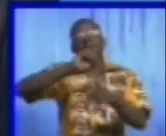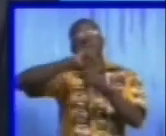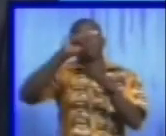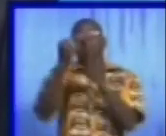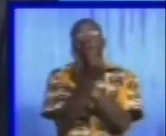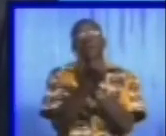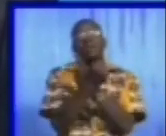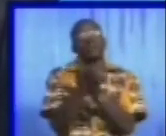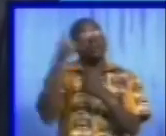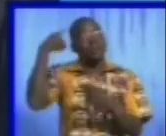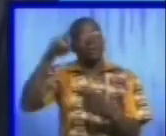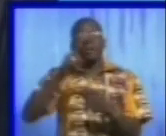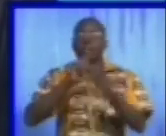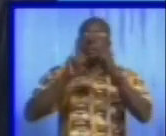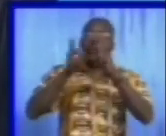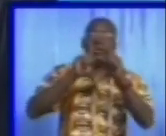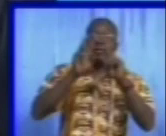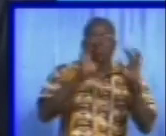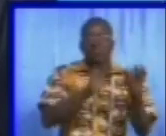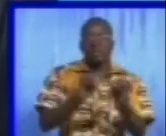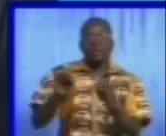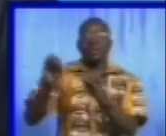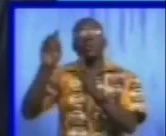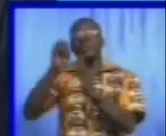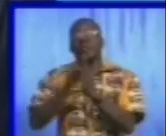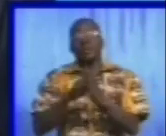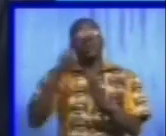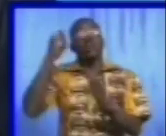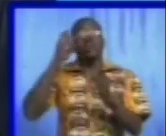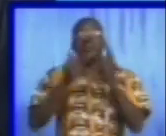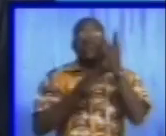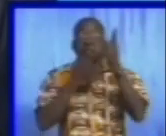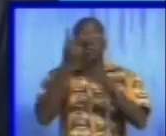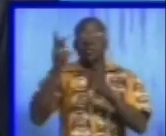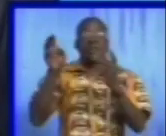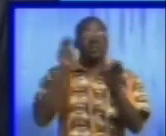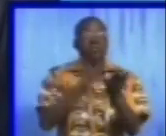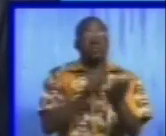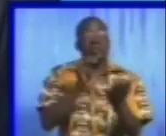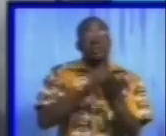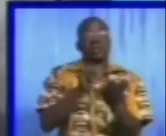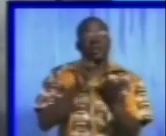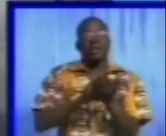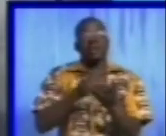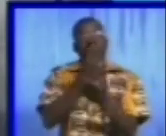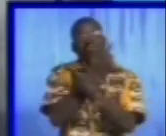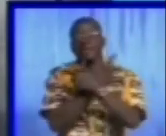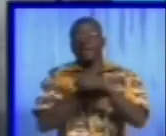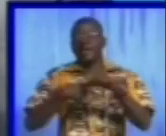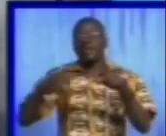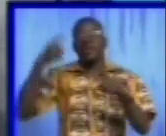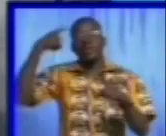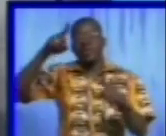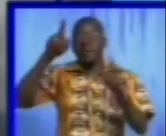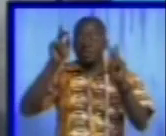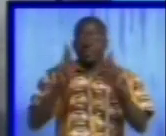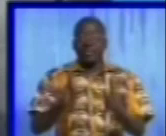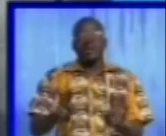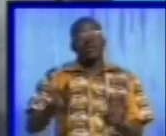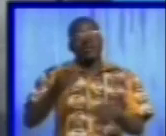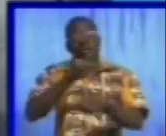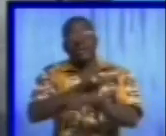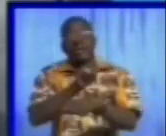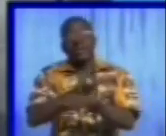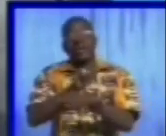nous parler de l'opération de visite médicale gratuite pour les pensionnés de la CNSS et de